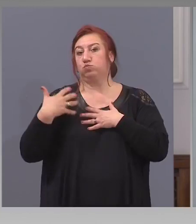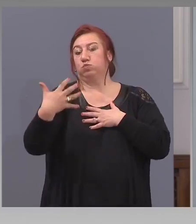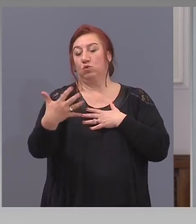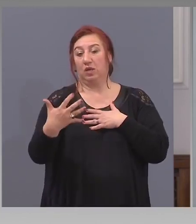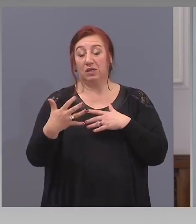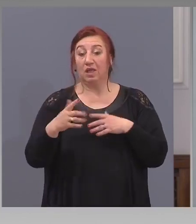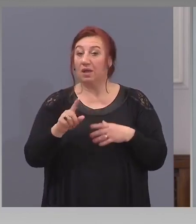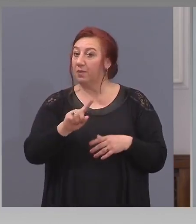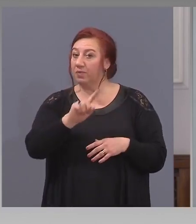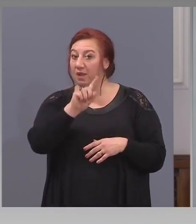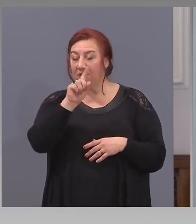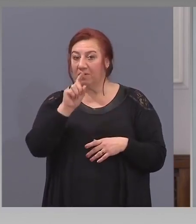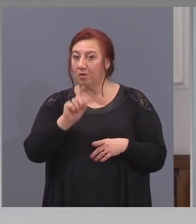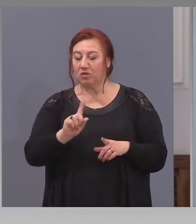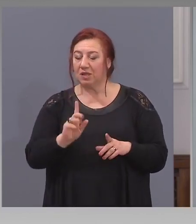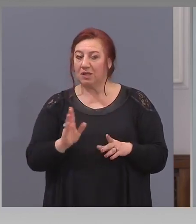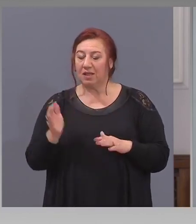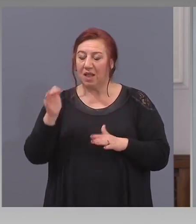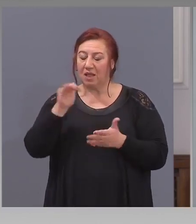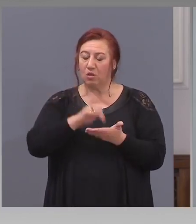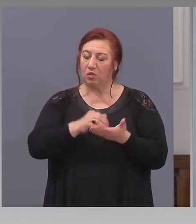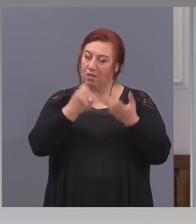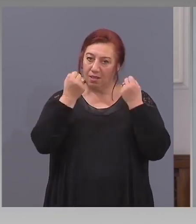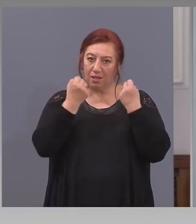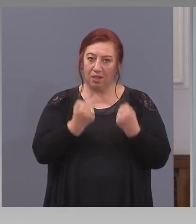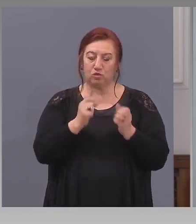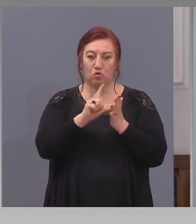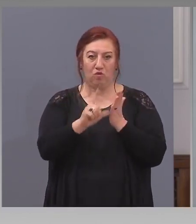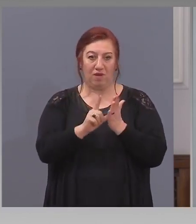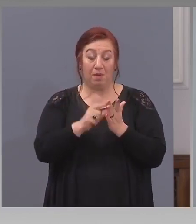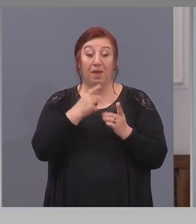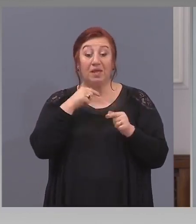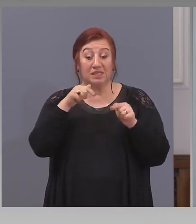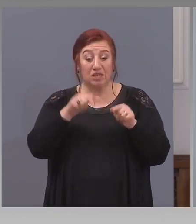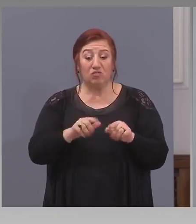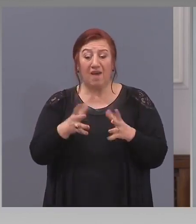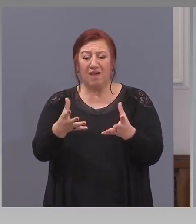резко разслояване. И затова сме всичките тези